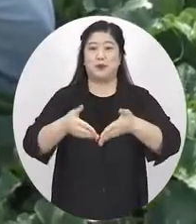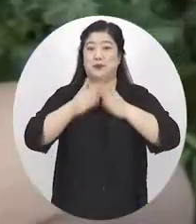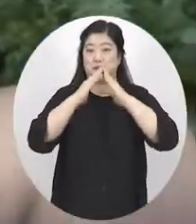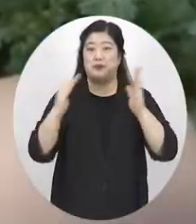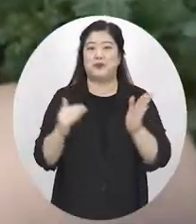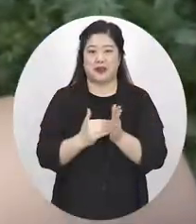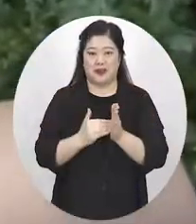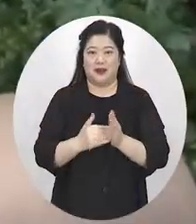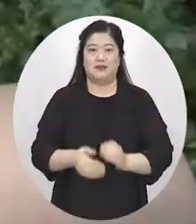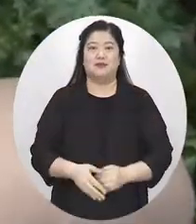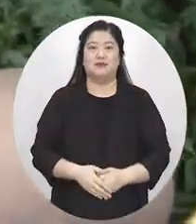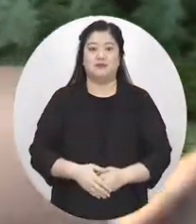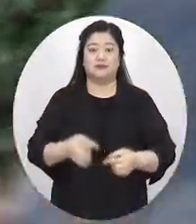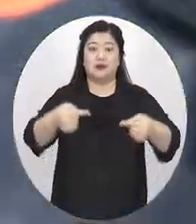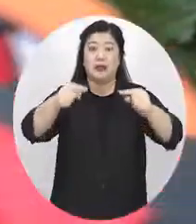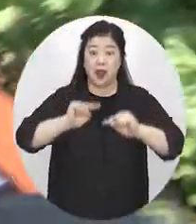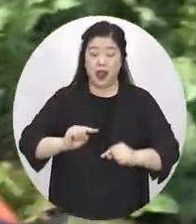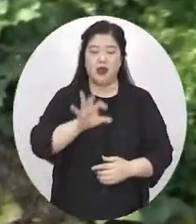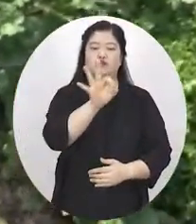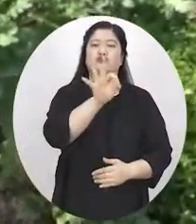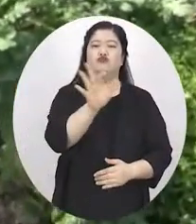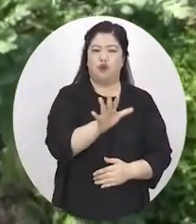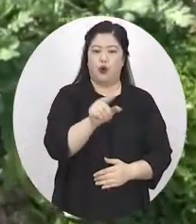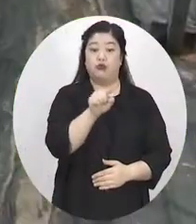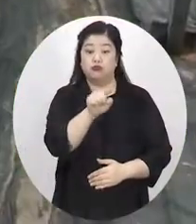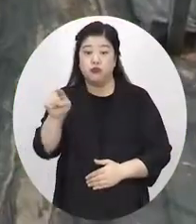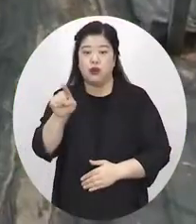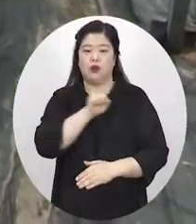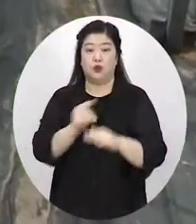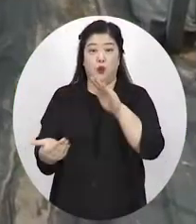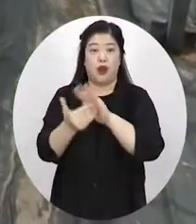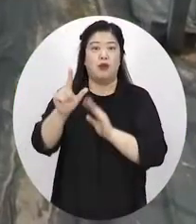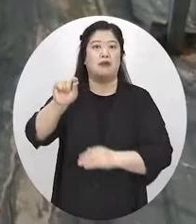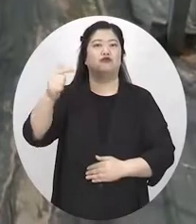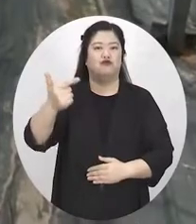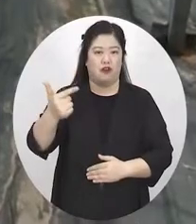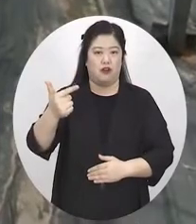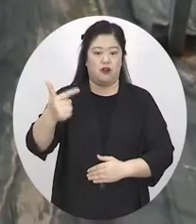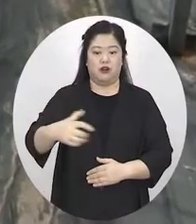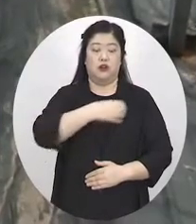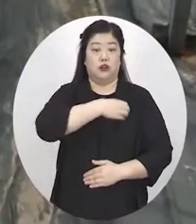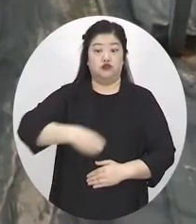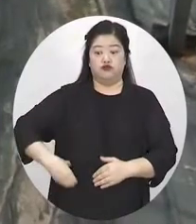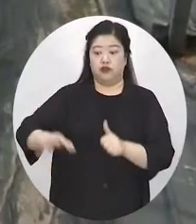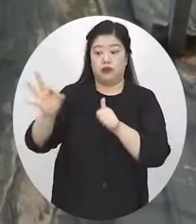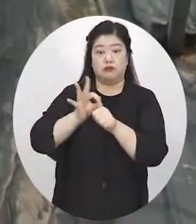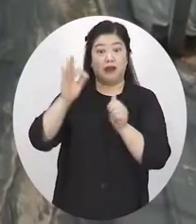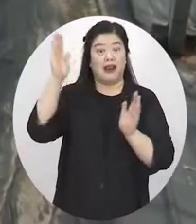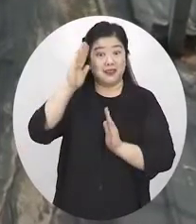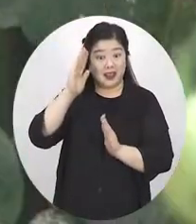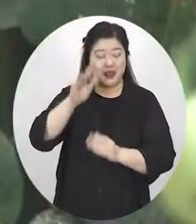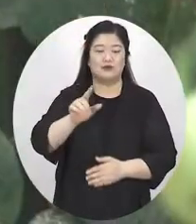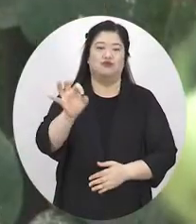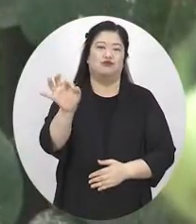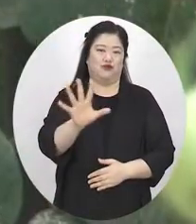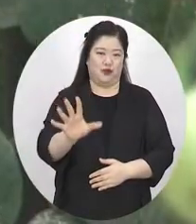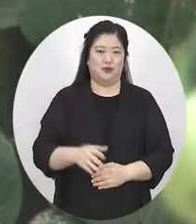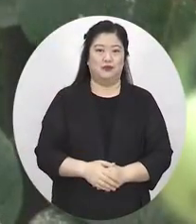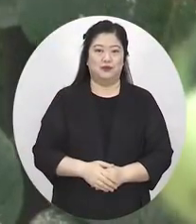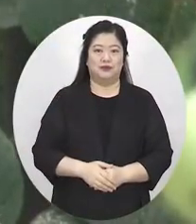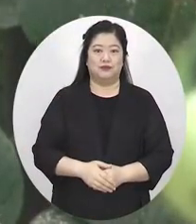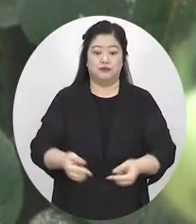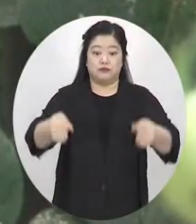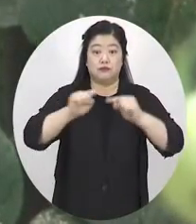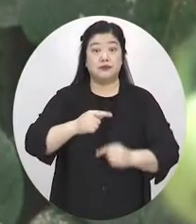재미있는 프로그램을 준비했습니다. 참가비는 무료거나 최대 16,000원이며 기초생활수급자 자녀는